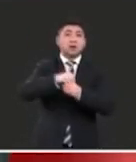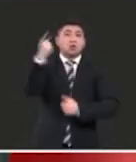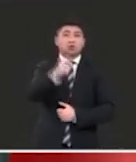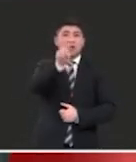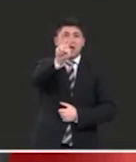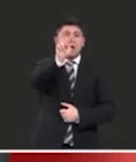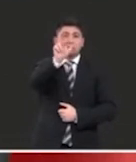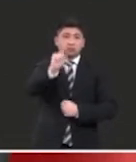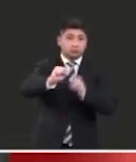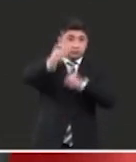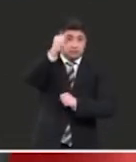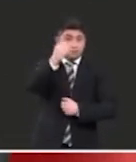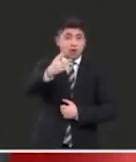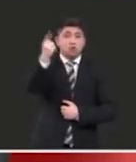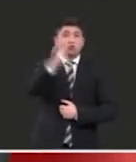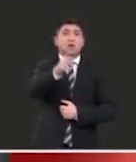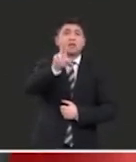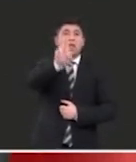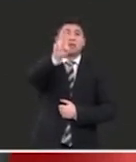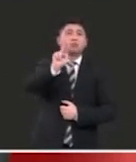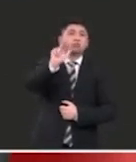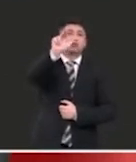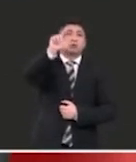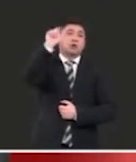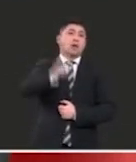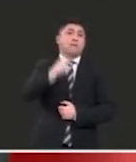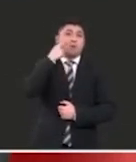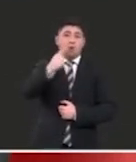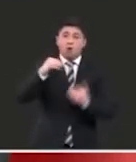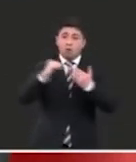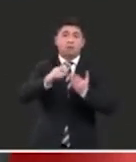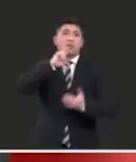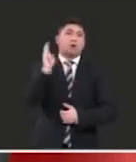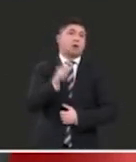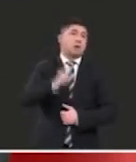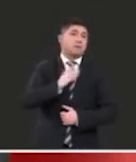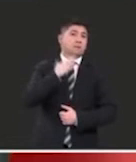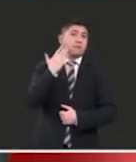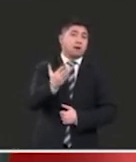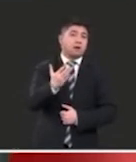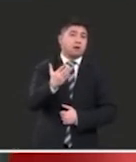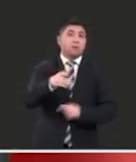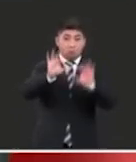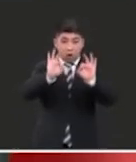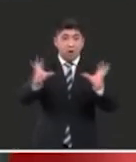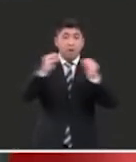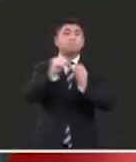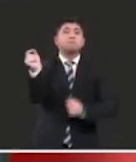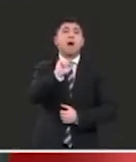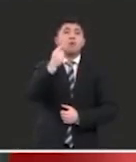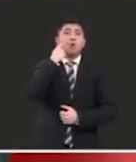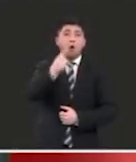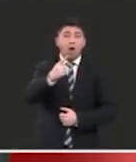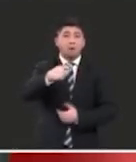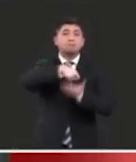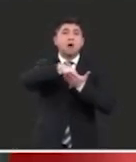%2,5 artışla %7,5 olarak uygulama kararı aldık. Böylece memurlarımızın